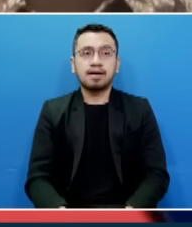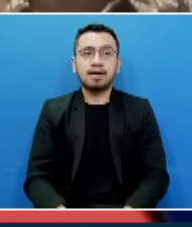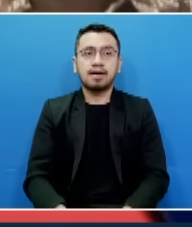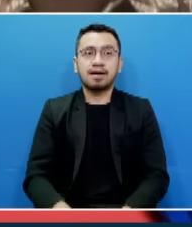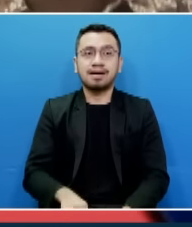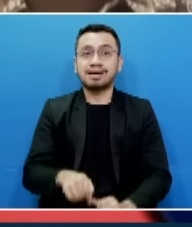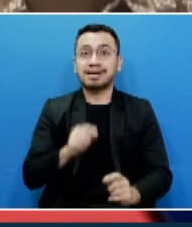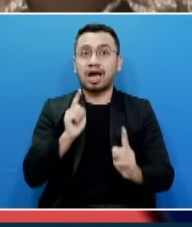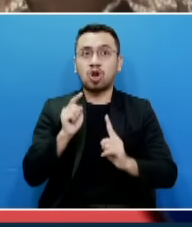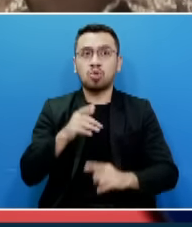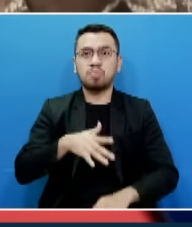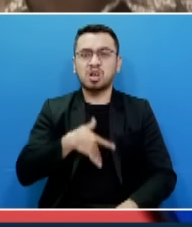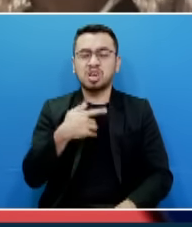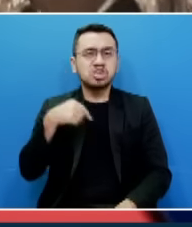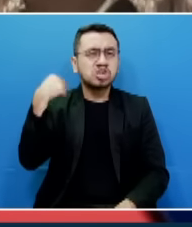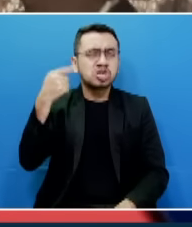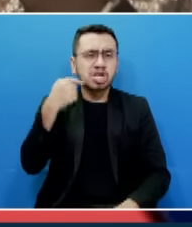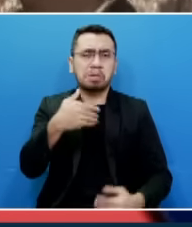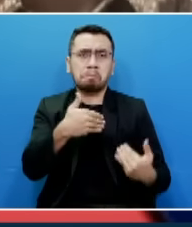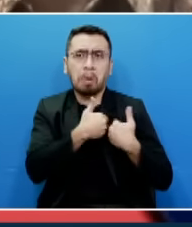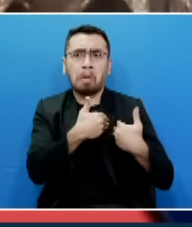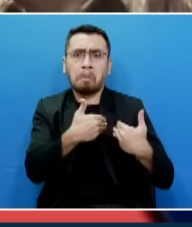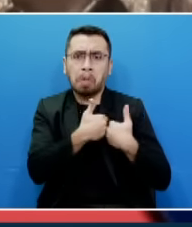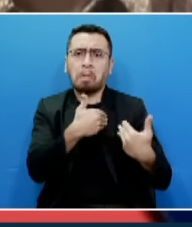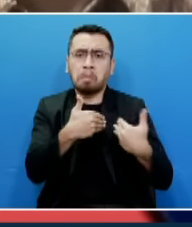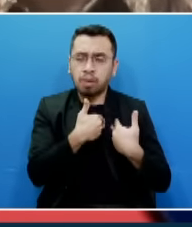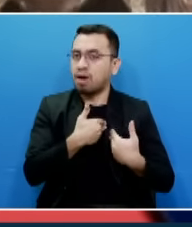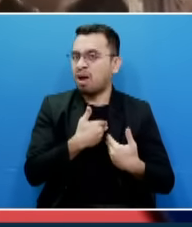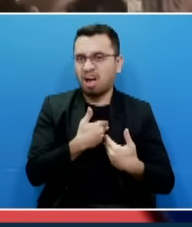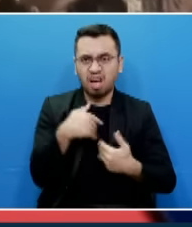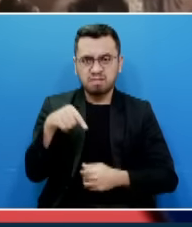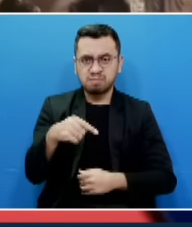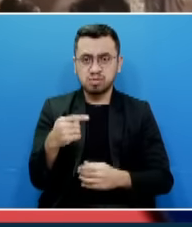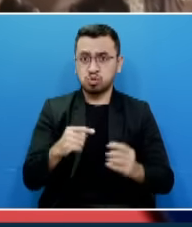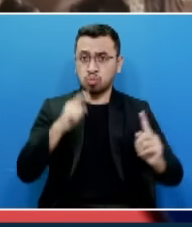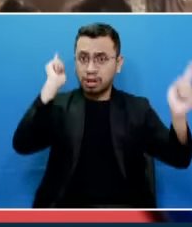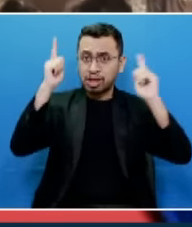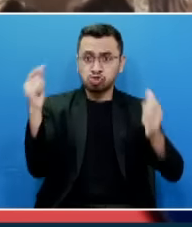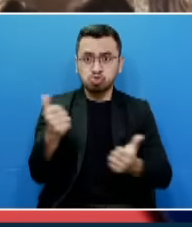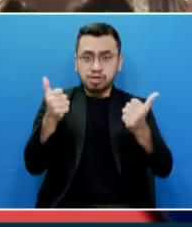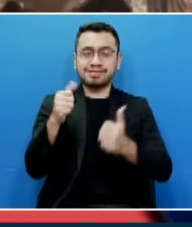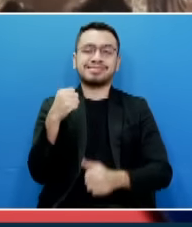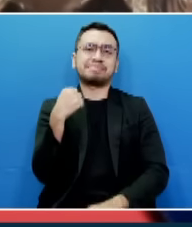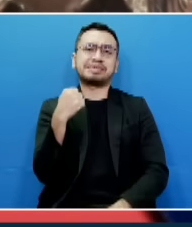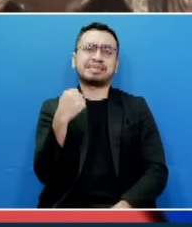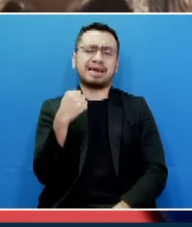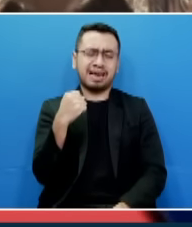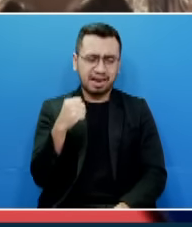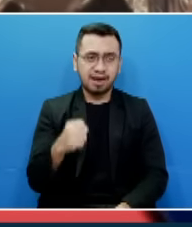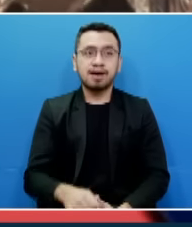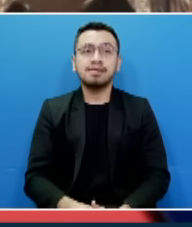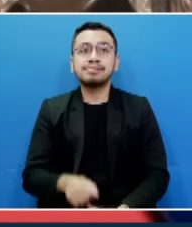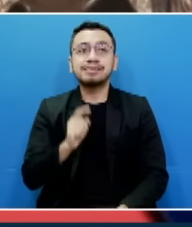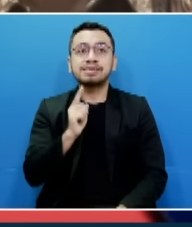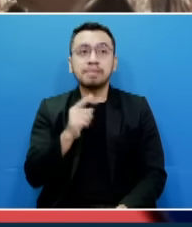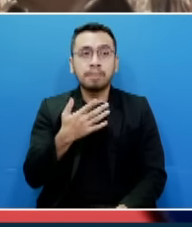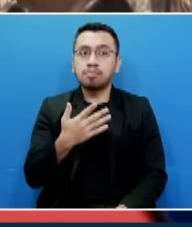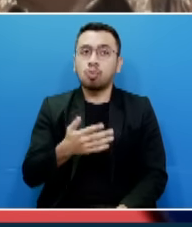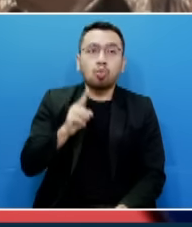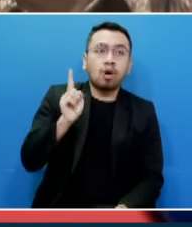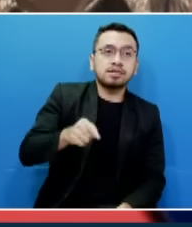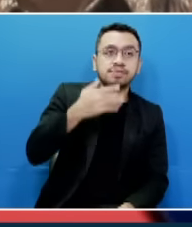sukses di politik itu kira-kira memang orang harus bisa mengatur apa eh display of their emotional expression